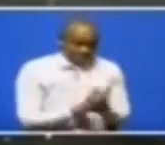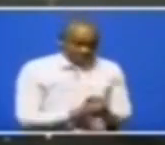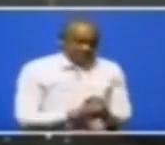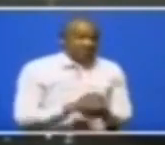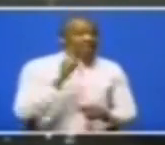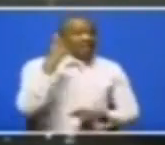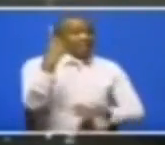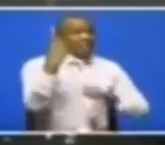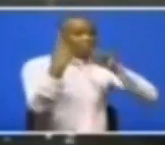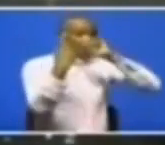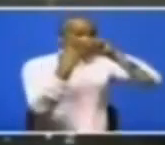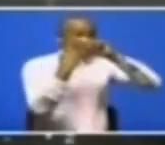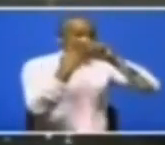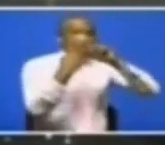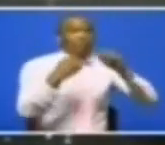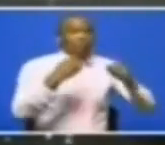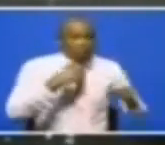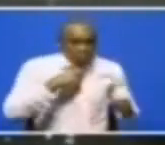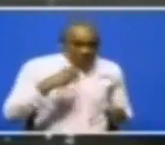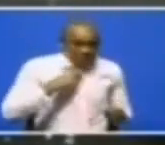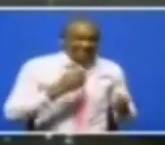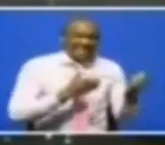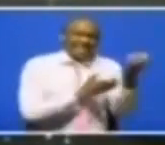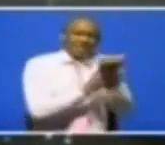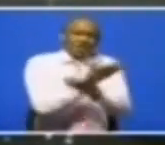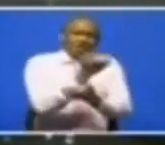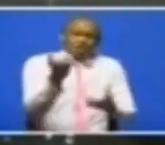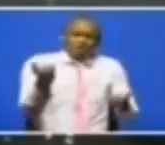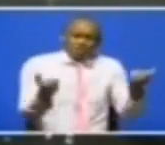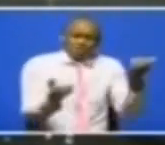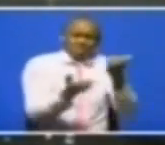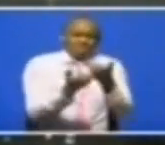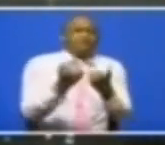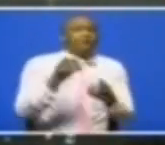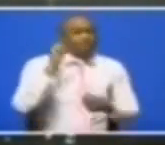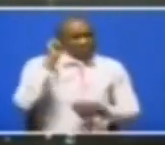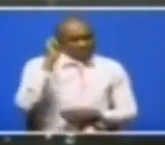ni kufanya gharama ya maisha ya